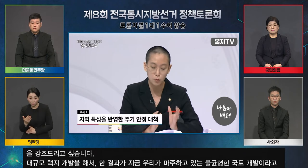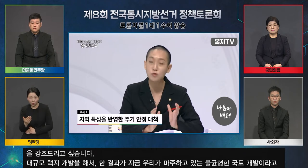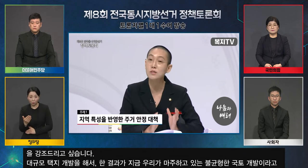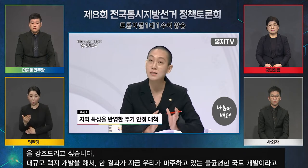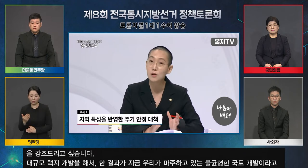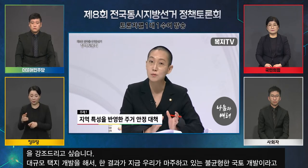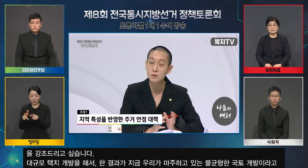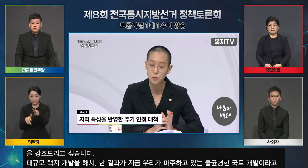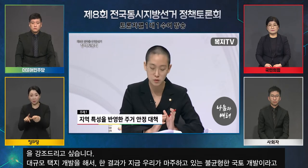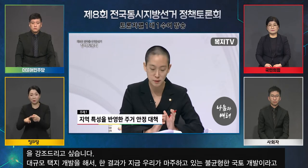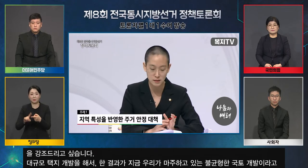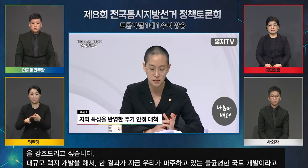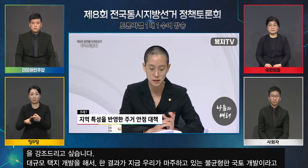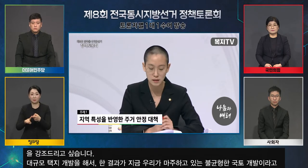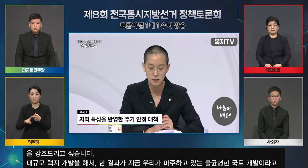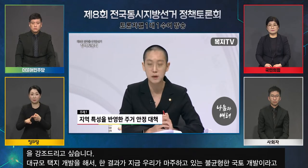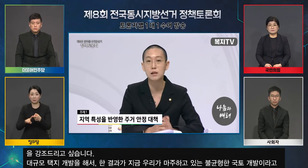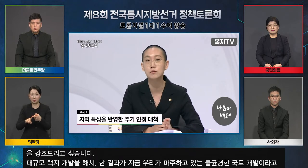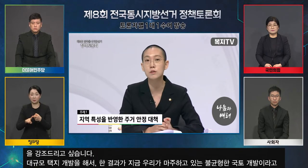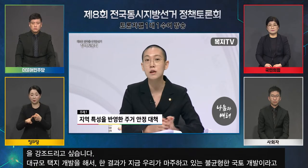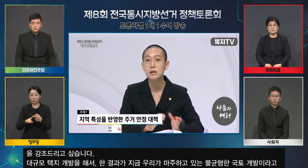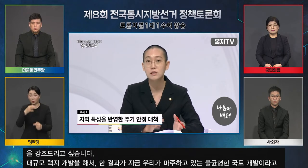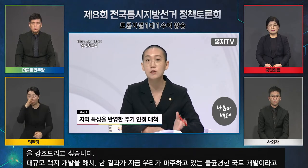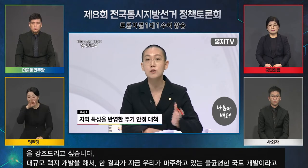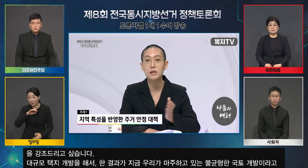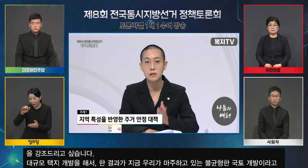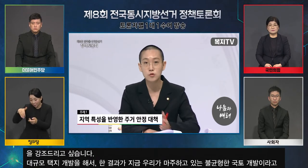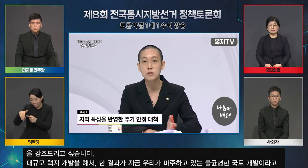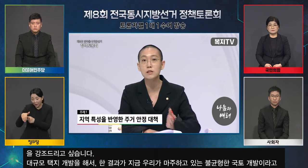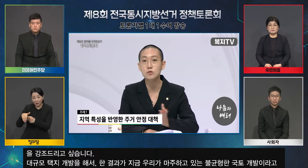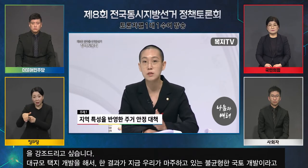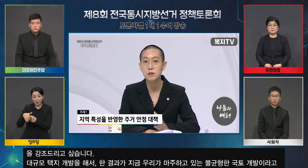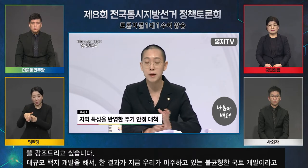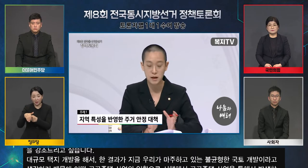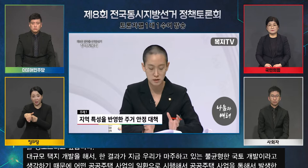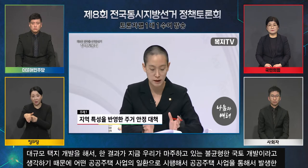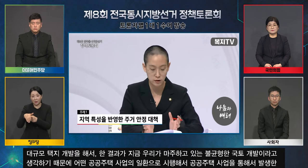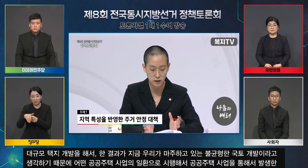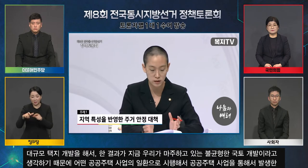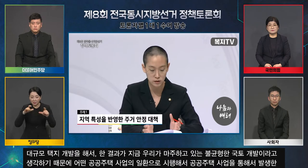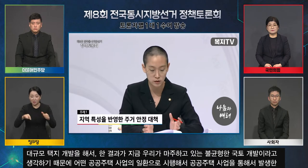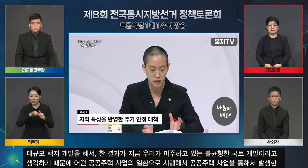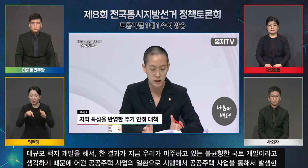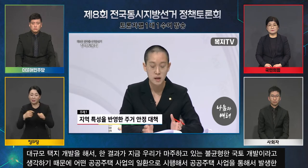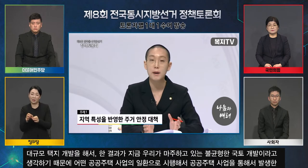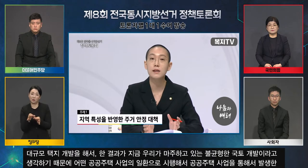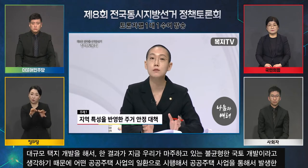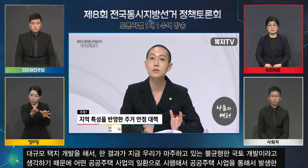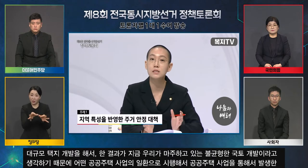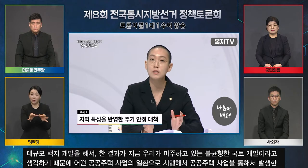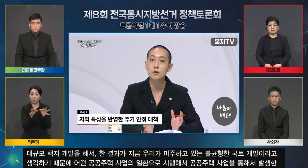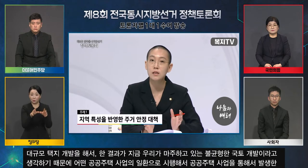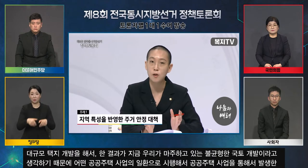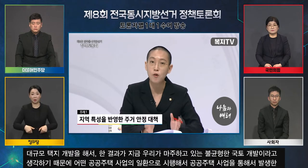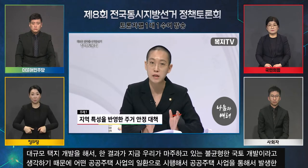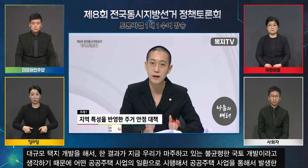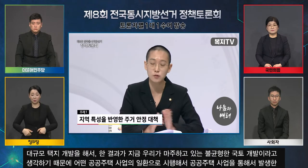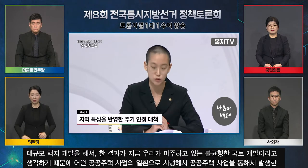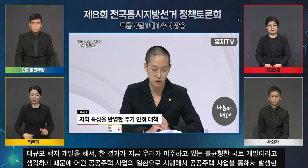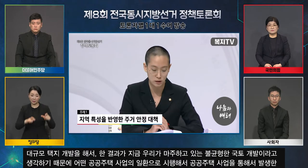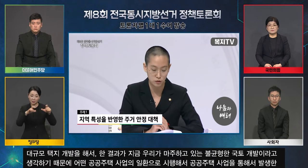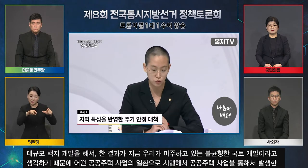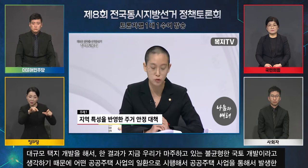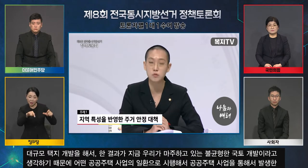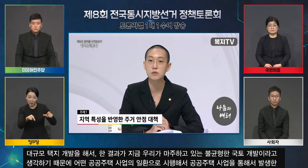공공주택 사업을 통해서 발생한 이익금의 일부를 지역 내에 재투자할 수 있는 방안을 마련한다든가 말하자면 지역이 더